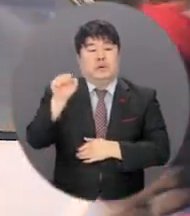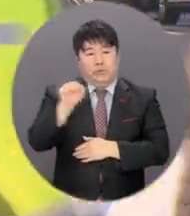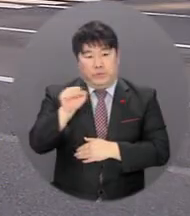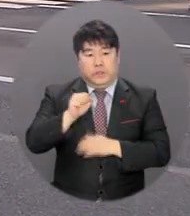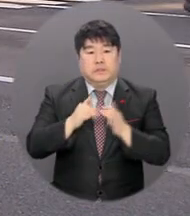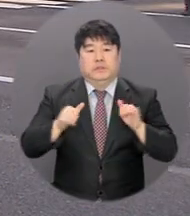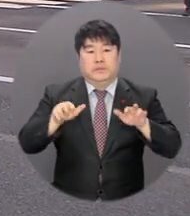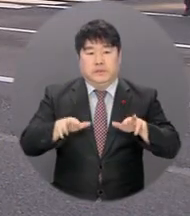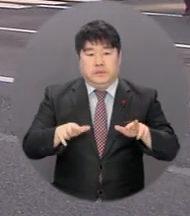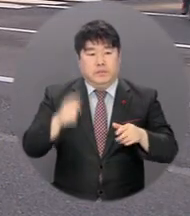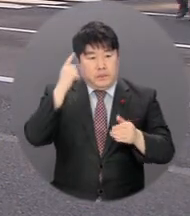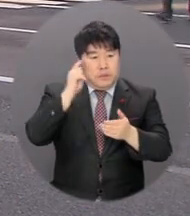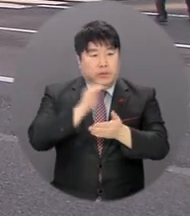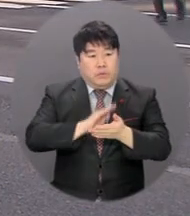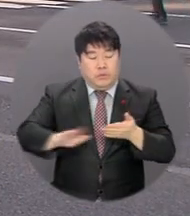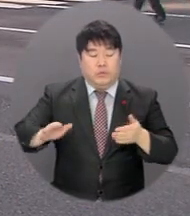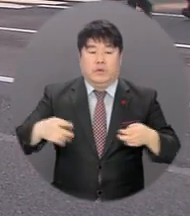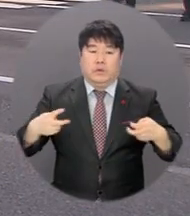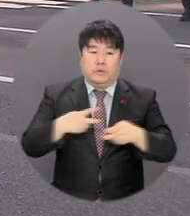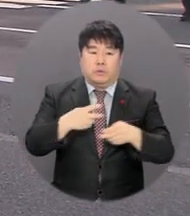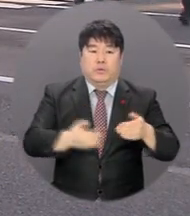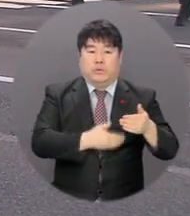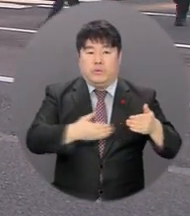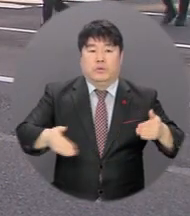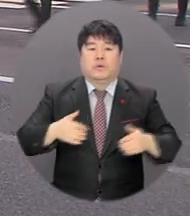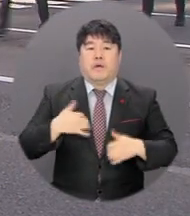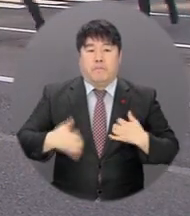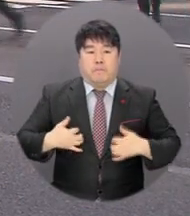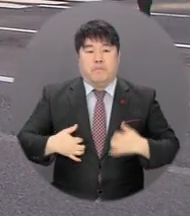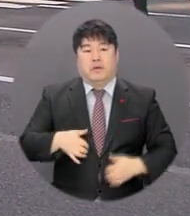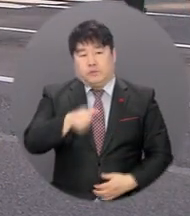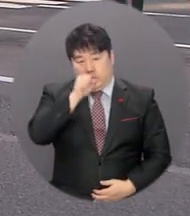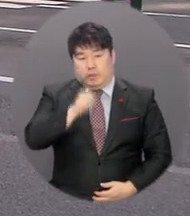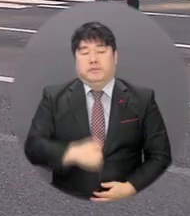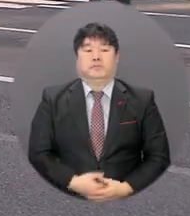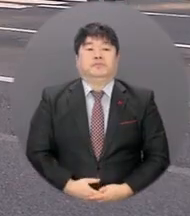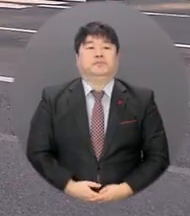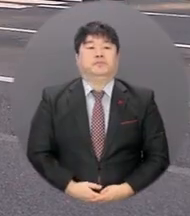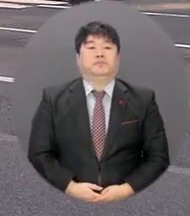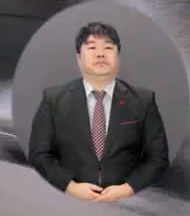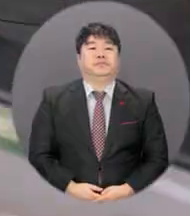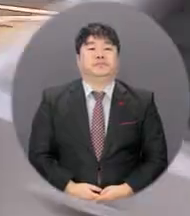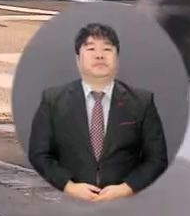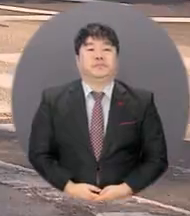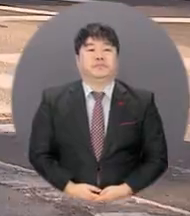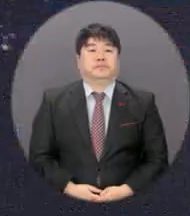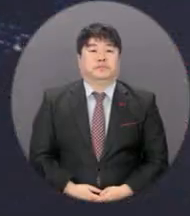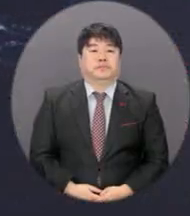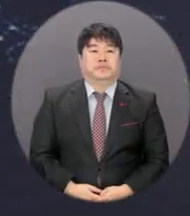운전자들은 당장 시원하게 뚫린 교통 흐름을 반기고 있습니다.